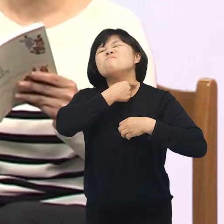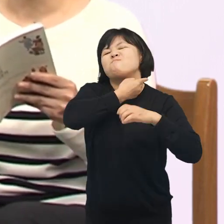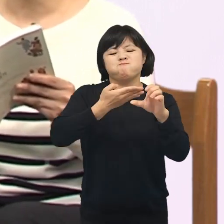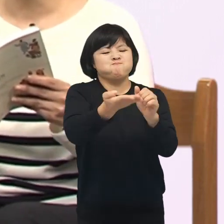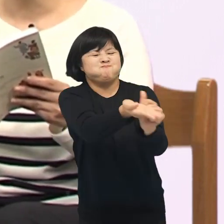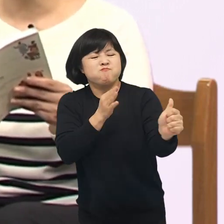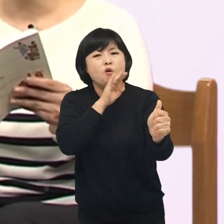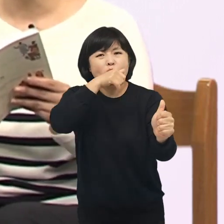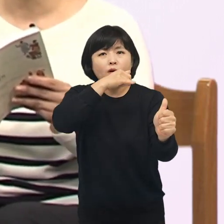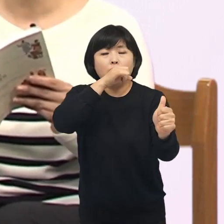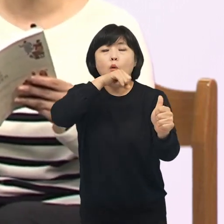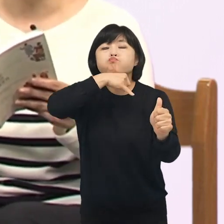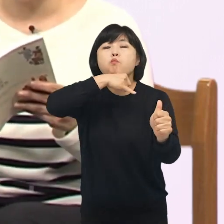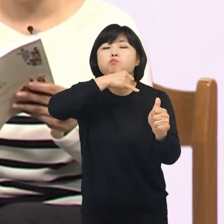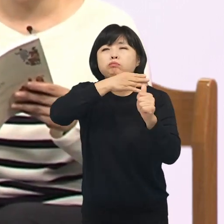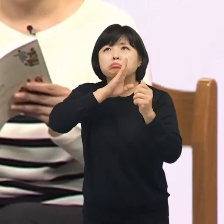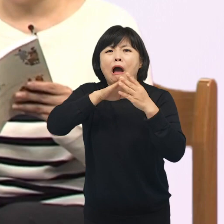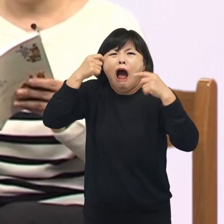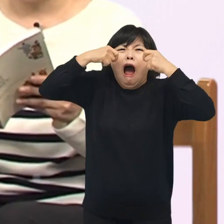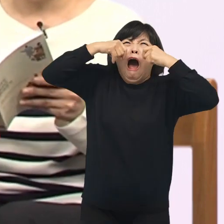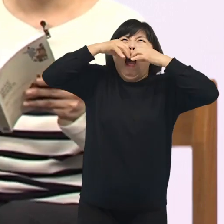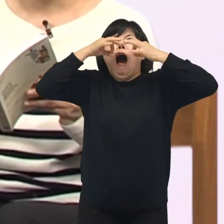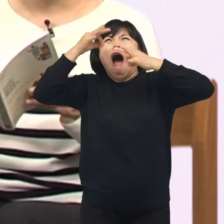염소가 가죽을 벗길 때 울부짖는다.